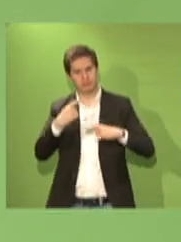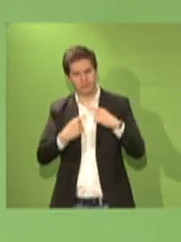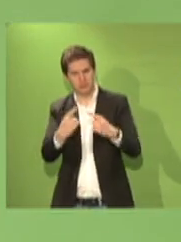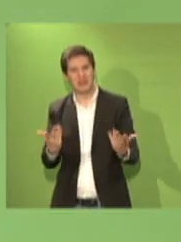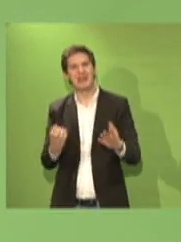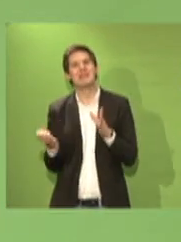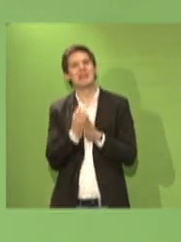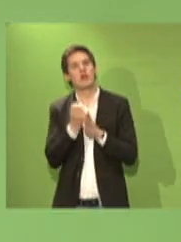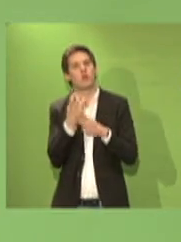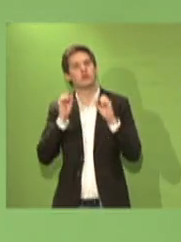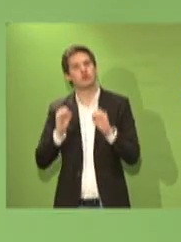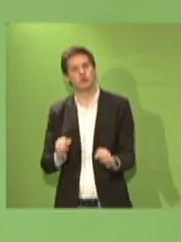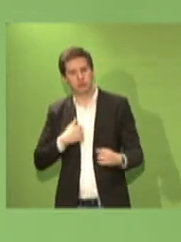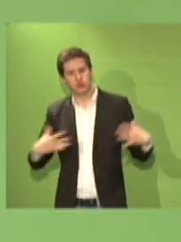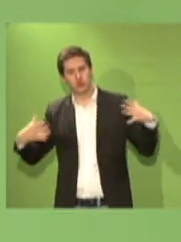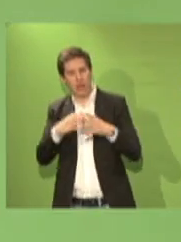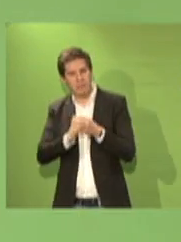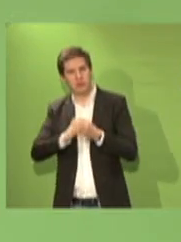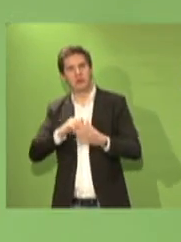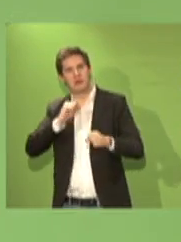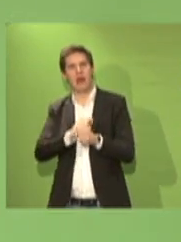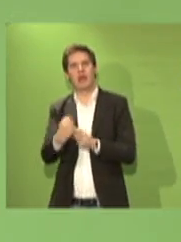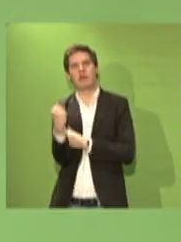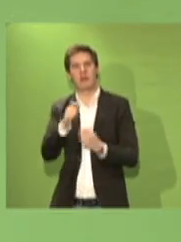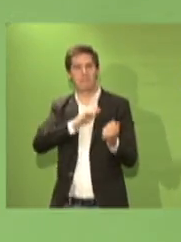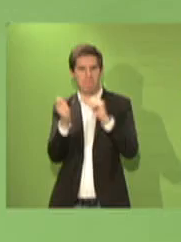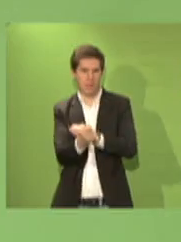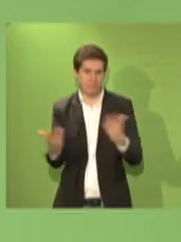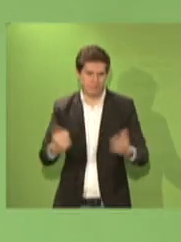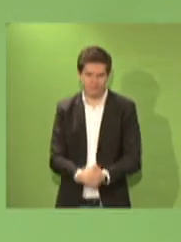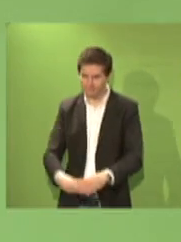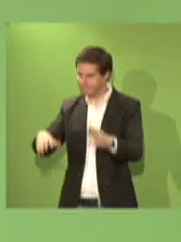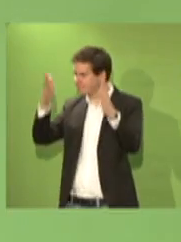zum Naturschutz diese Energiewende zu schaffen.